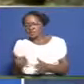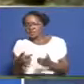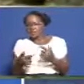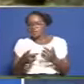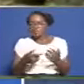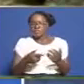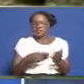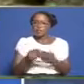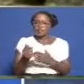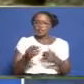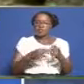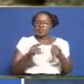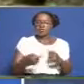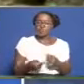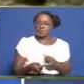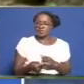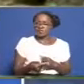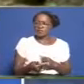ya 8,000.